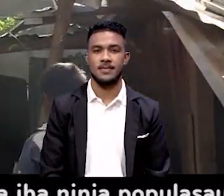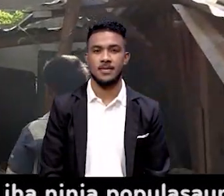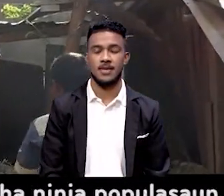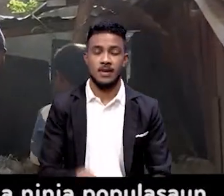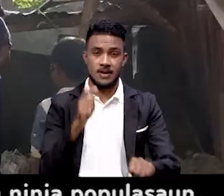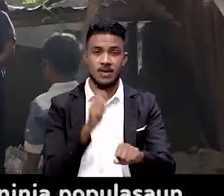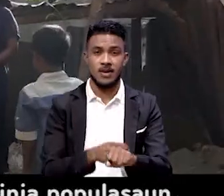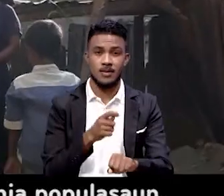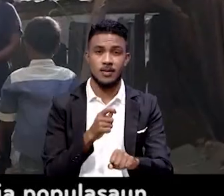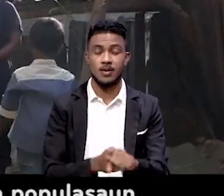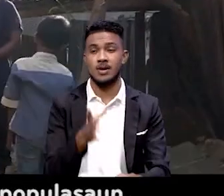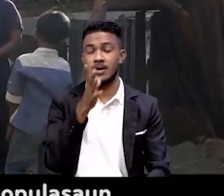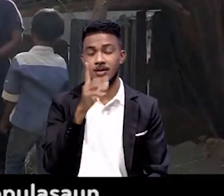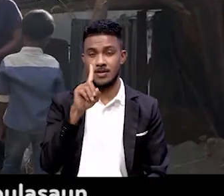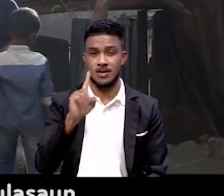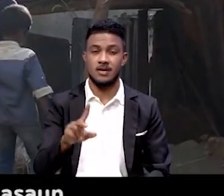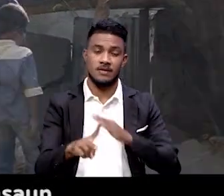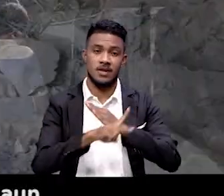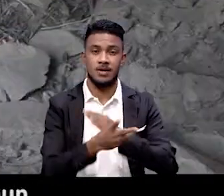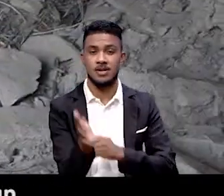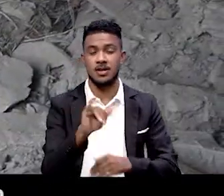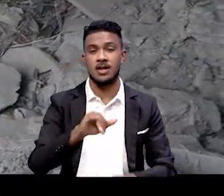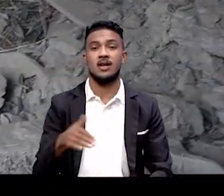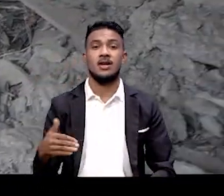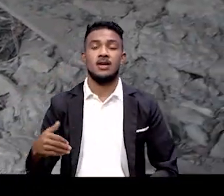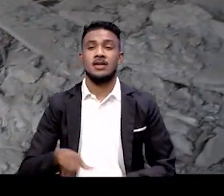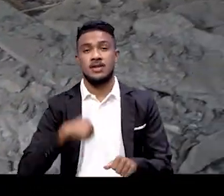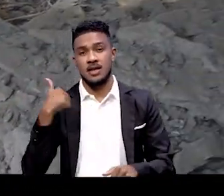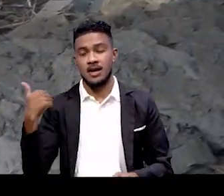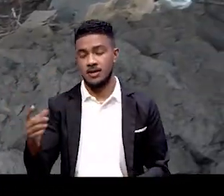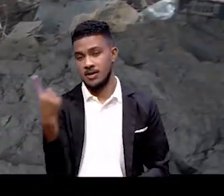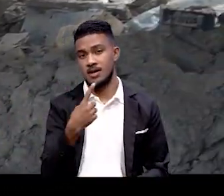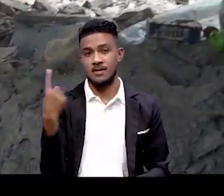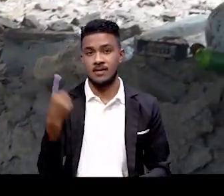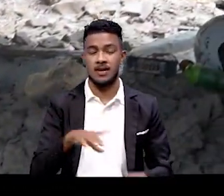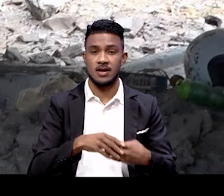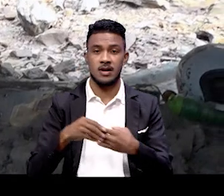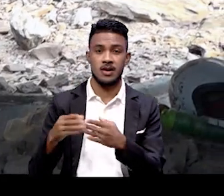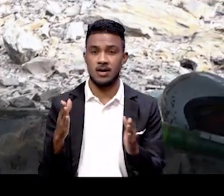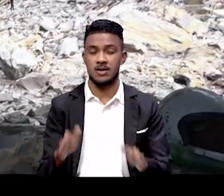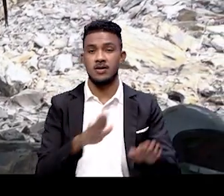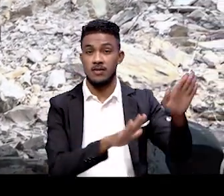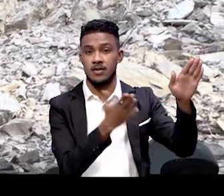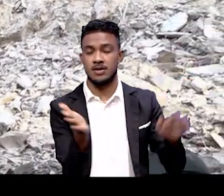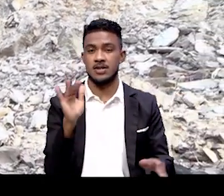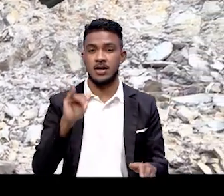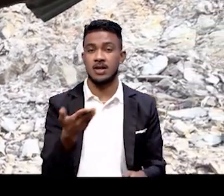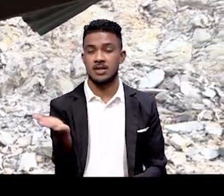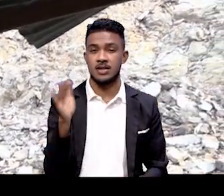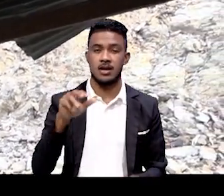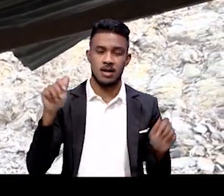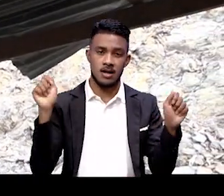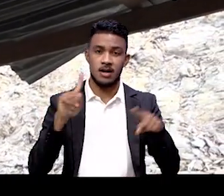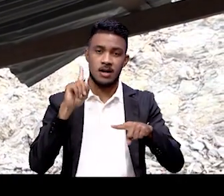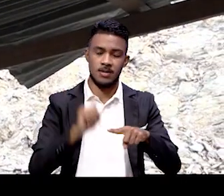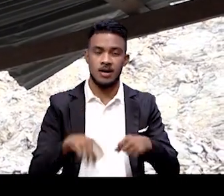Situasau ina falok neniang no vitima serselu, sa ina fating atensau lideransa lokal sira. Mas ke sira rasik sidak pele halo buat